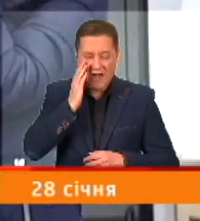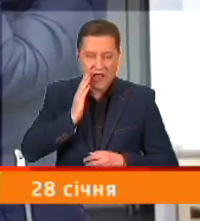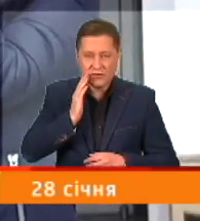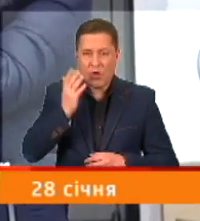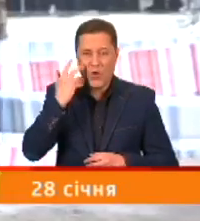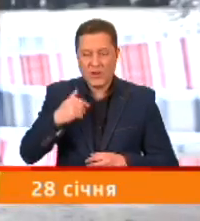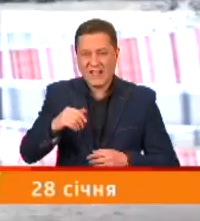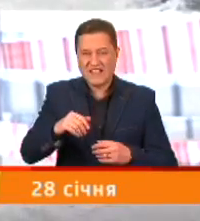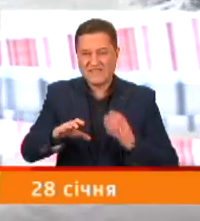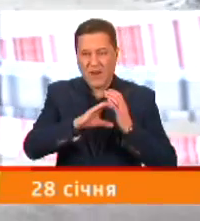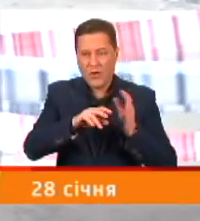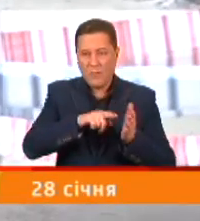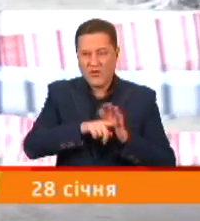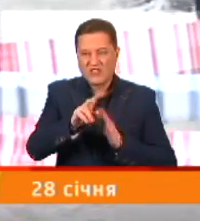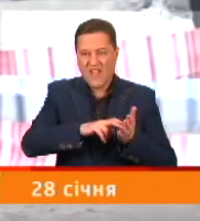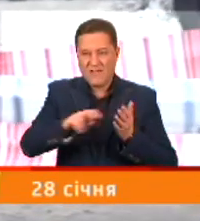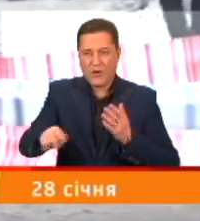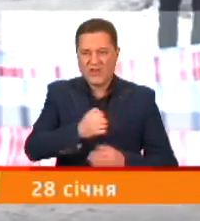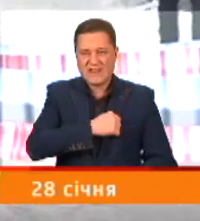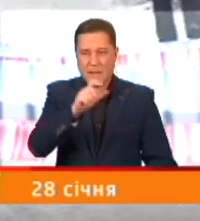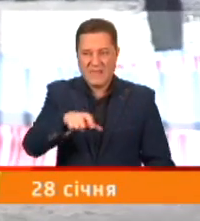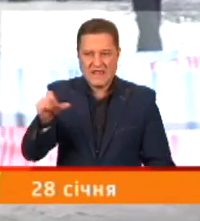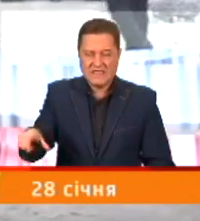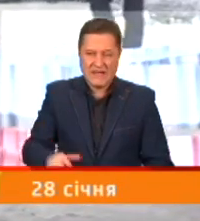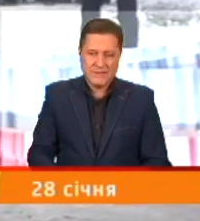коли з вагонів починають виходити бійці.